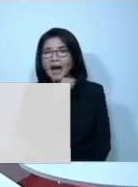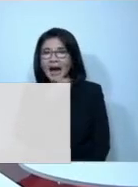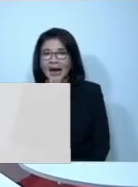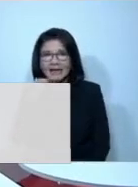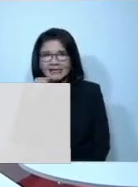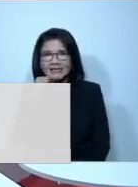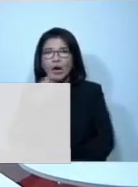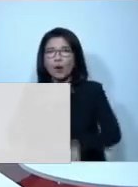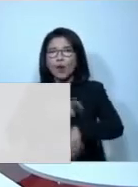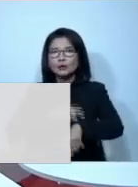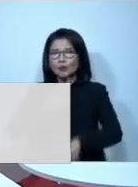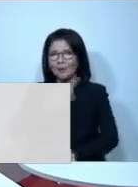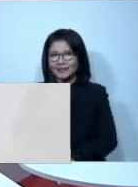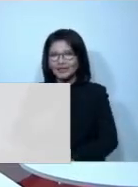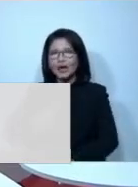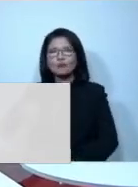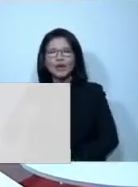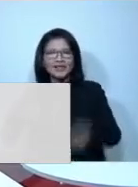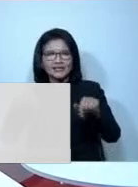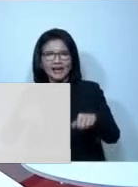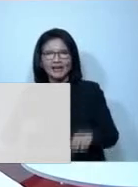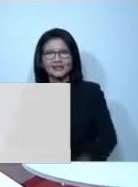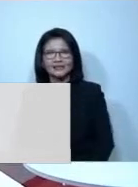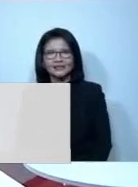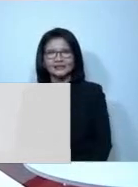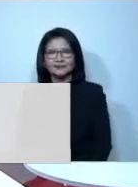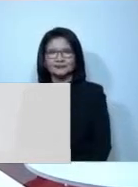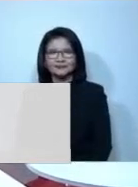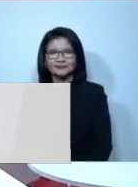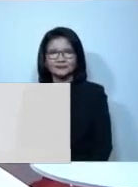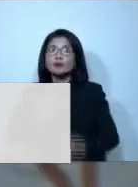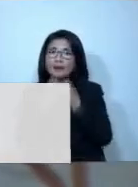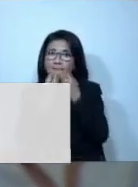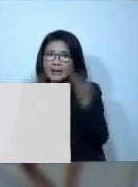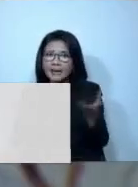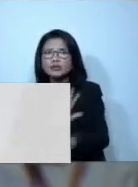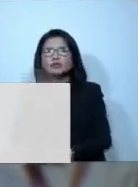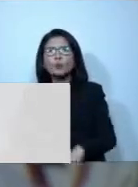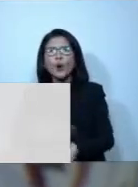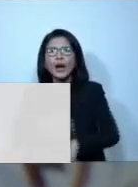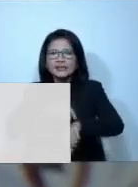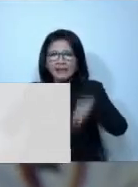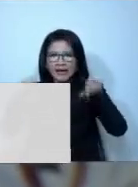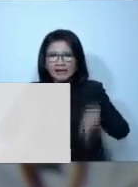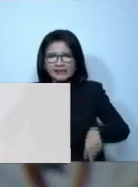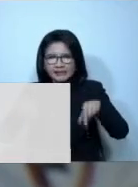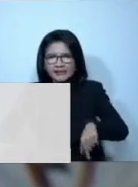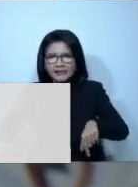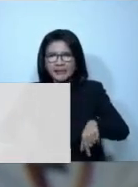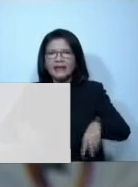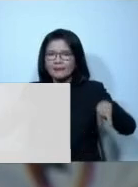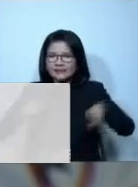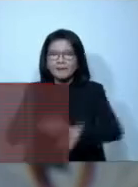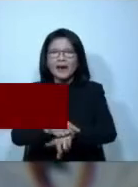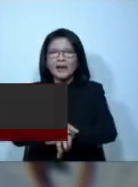selesai digelar. Dimulai dari sekarang. Di sini. Silakan. Format debat yang terdiri atas 6 segmen dan terdapat